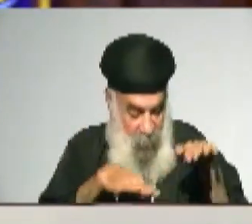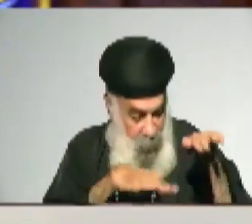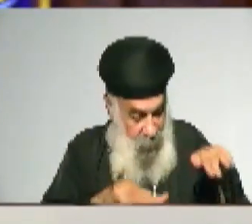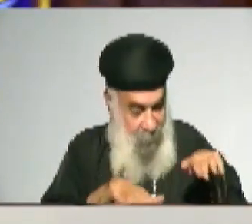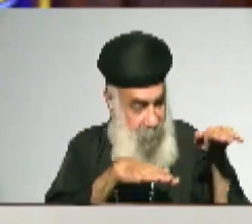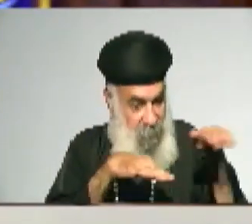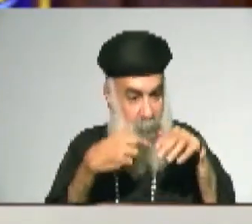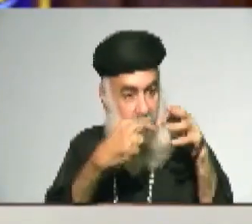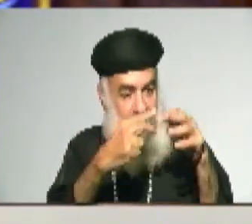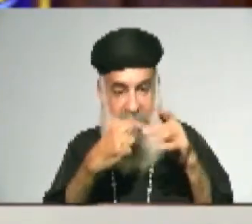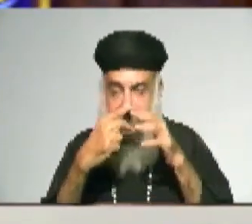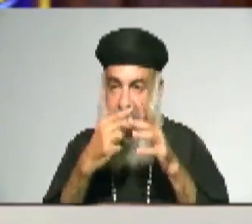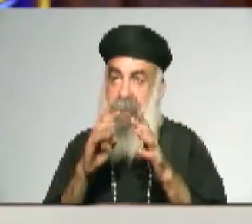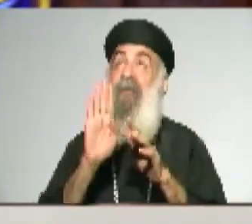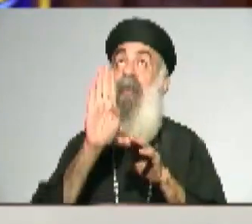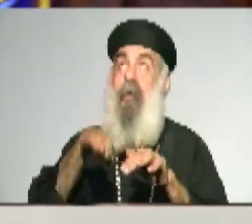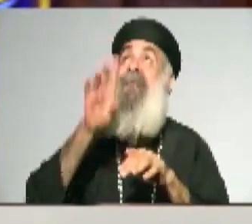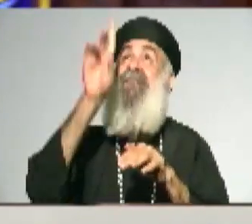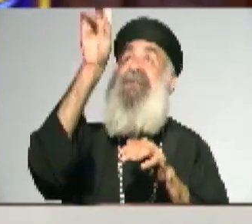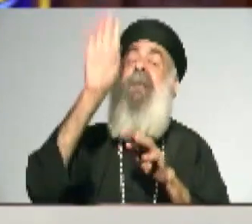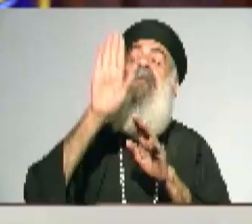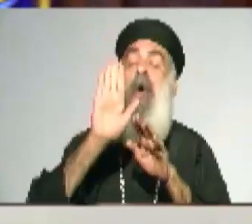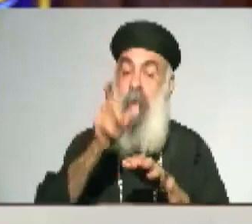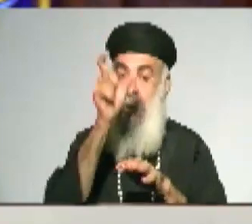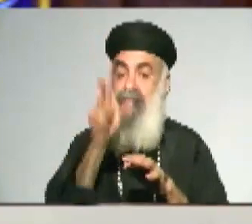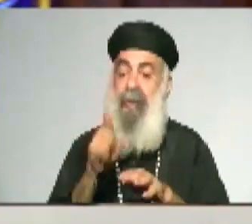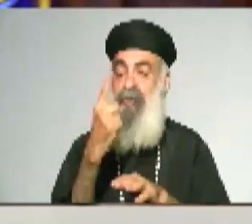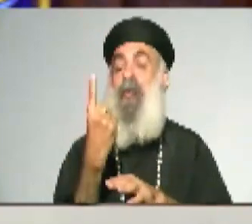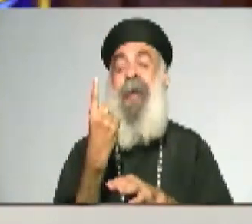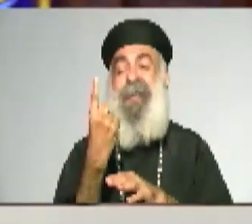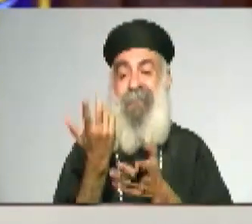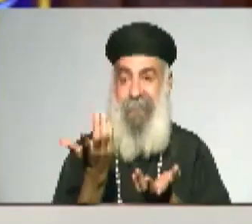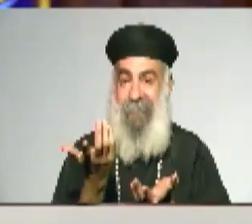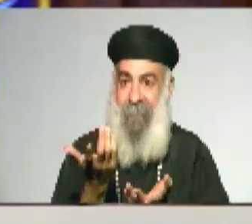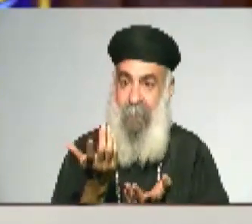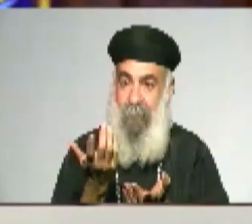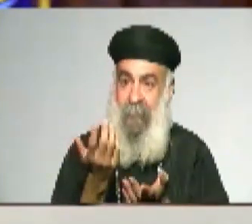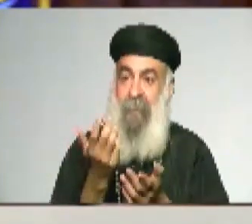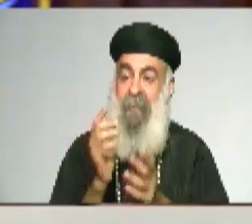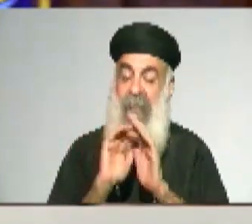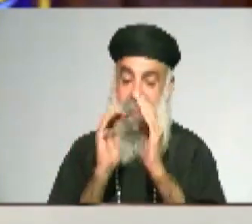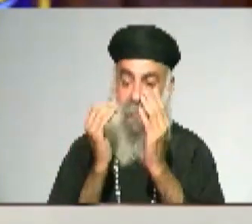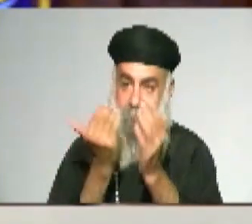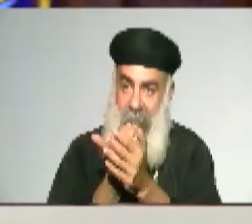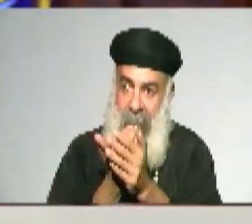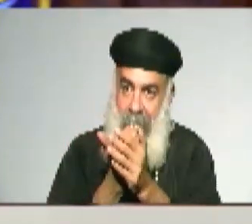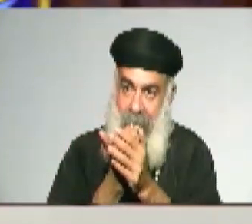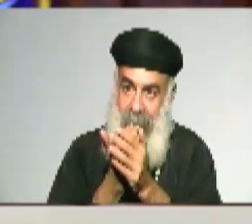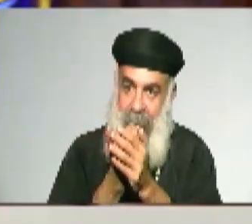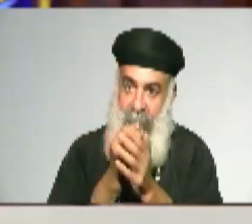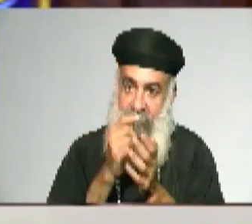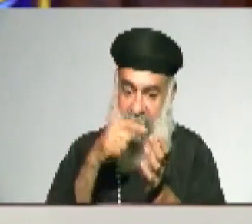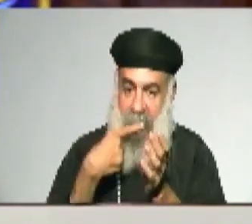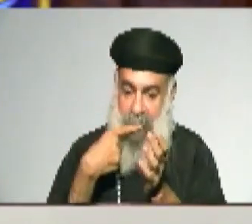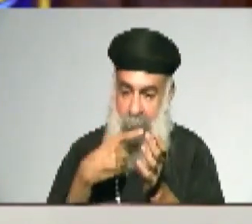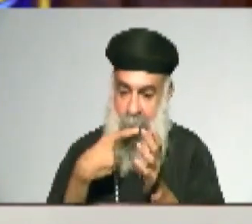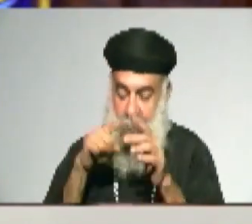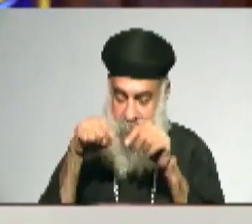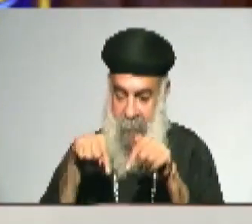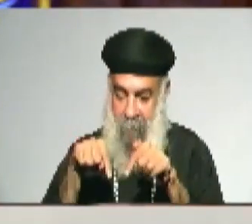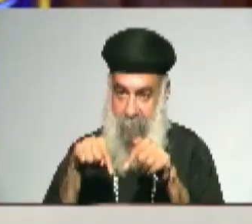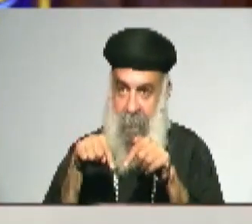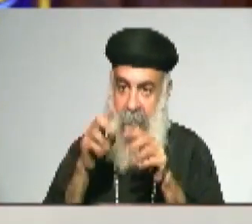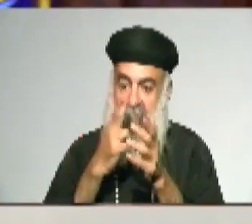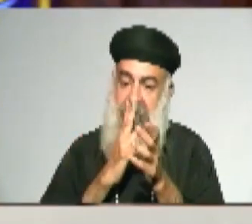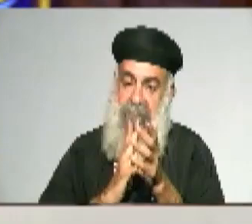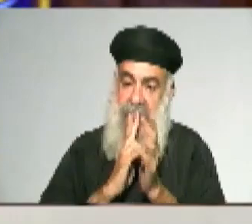نيقوديموس يكون في السماء، ما هو نفس الشخص. فاحنا في الايمان السكندري